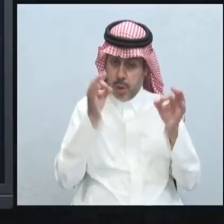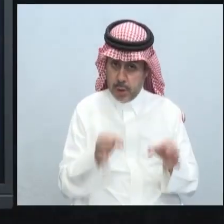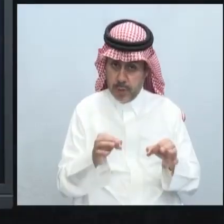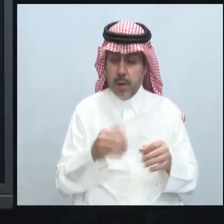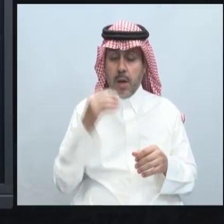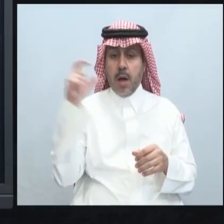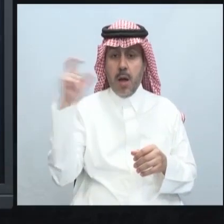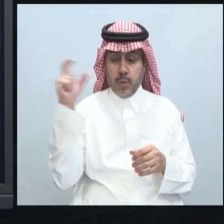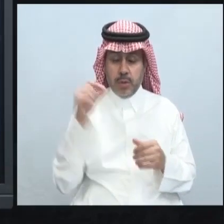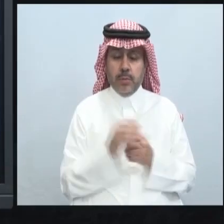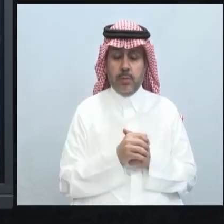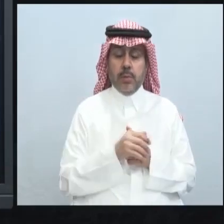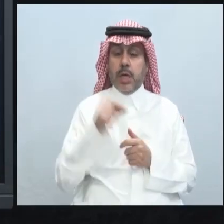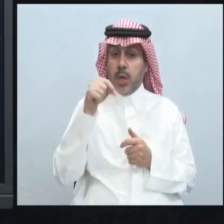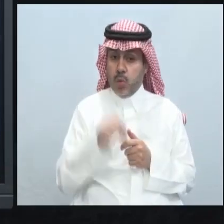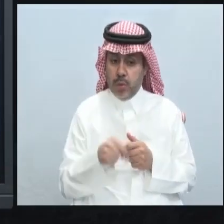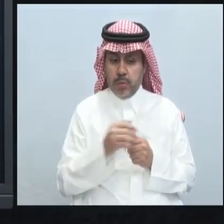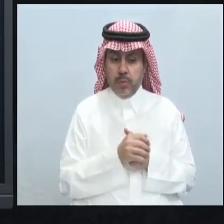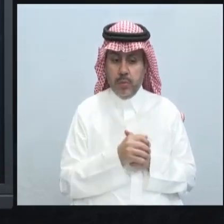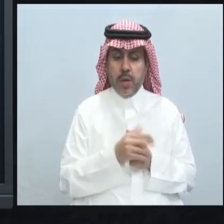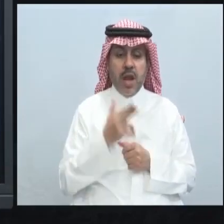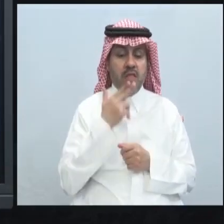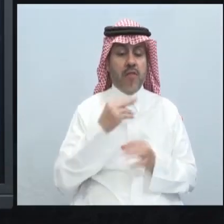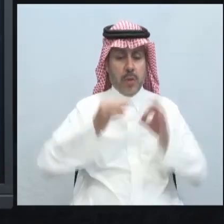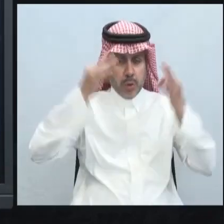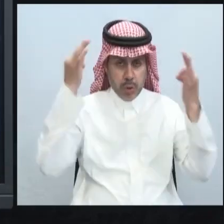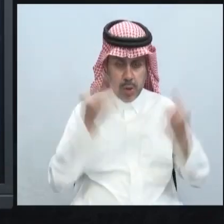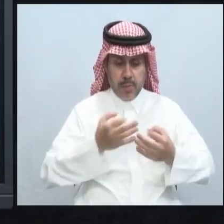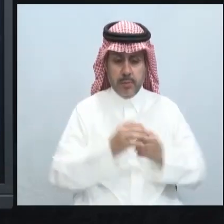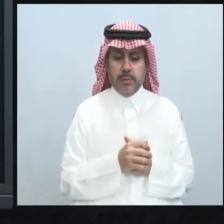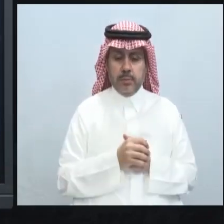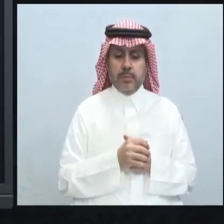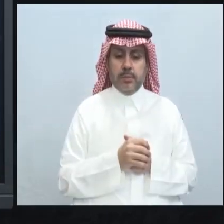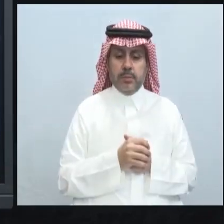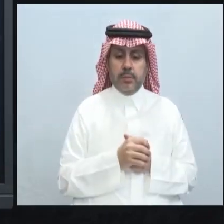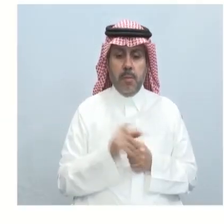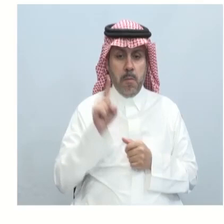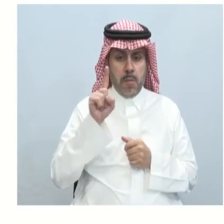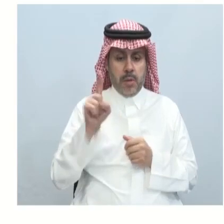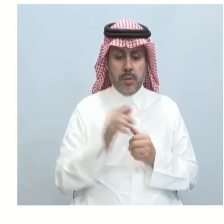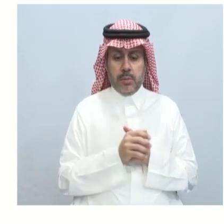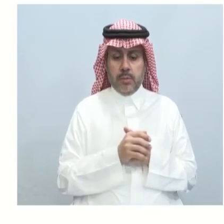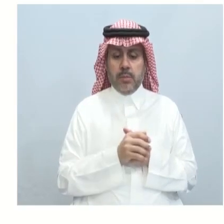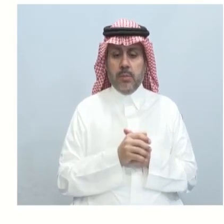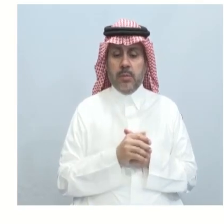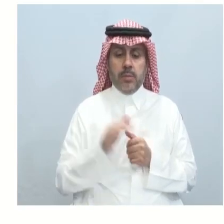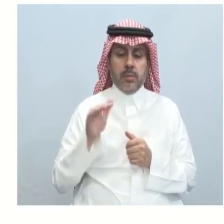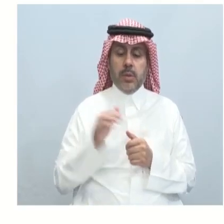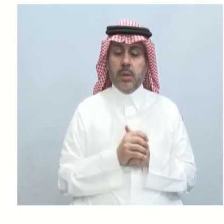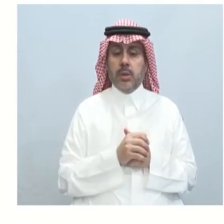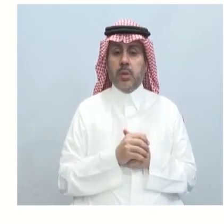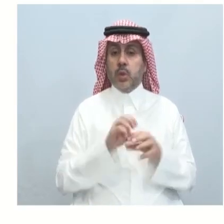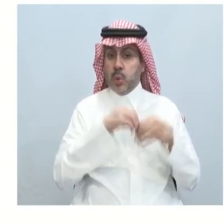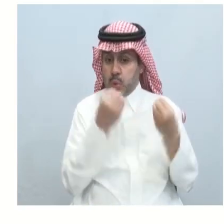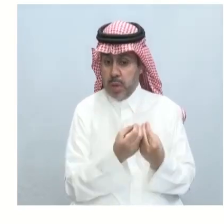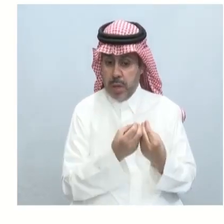ان يكون ماذا في نظافه تامه باء من السنه يا ابنائي